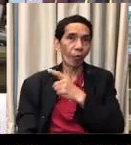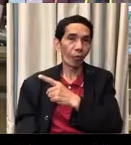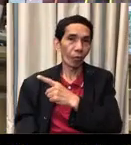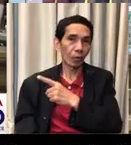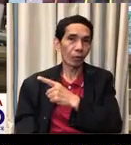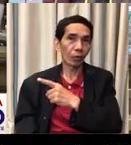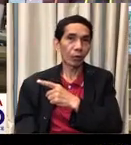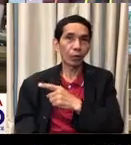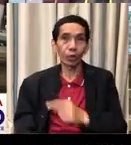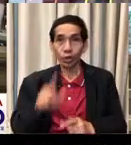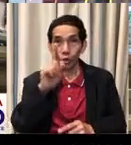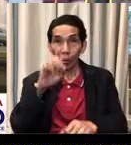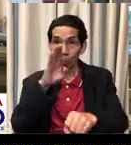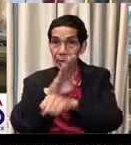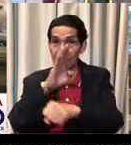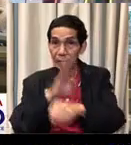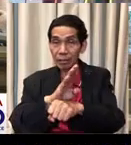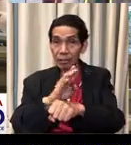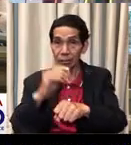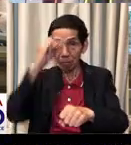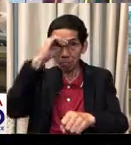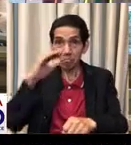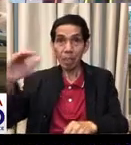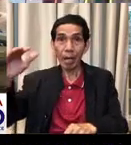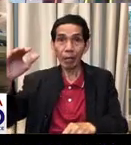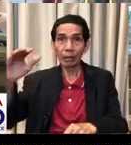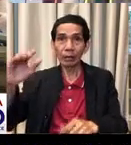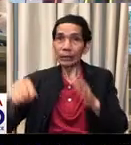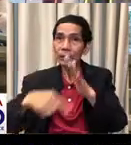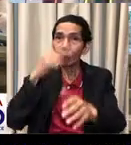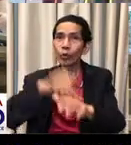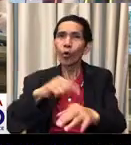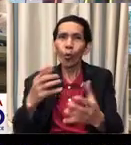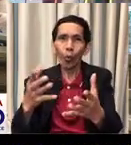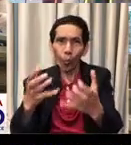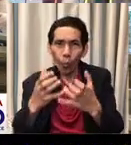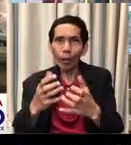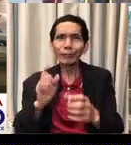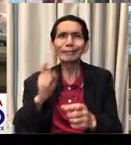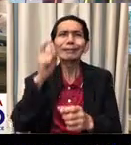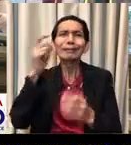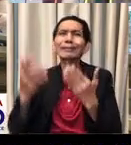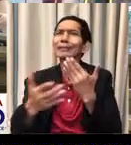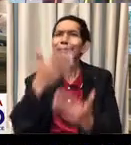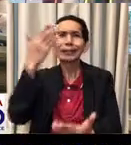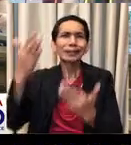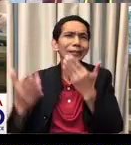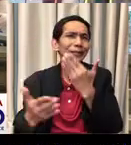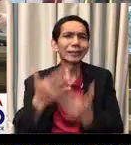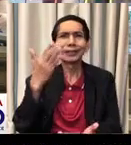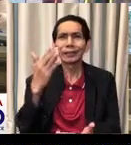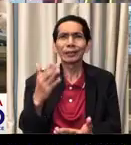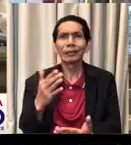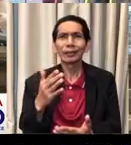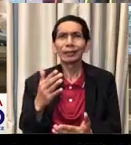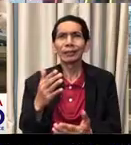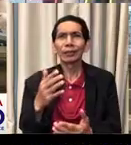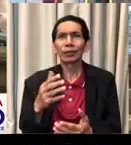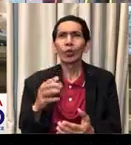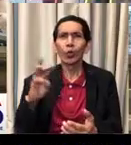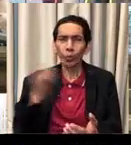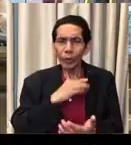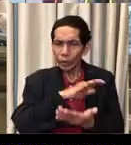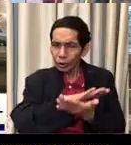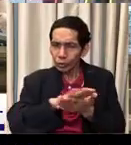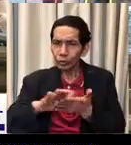O kaya kayo mga negosyante, minsan baka gusto nyo lang mapadali. Basta pinagbubuti naman